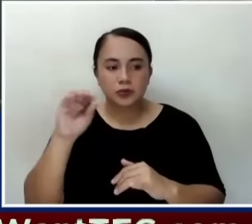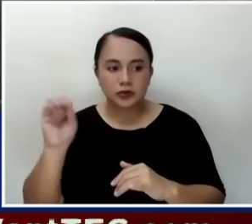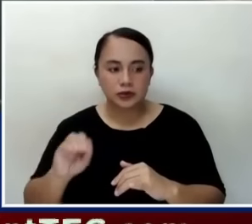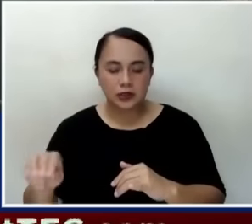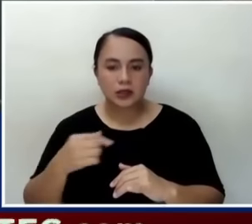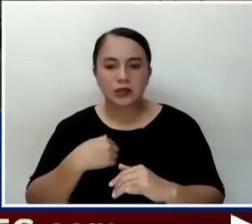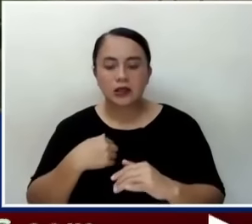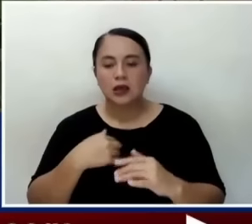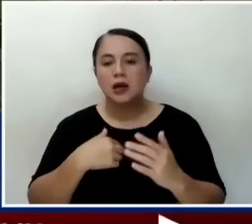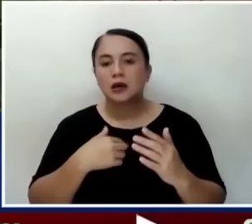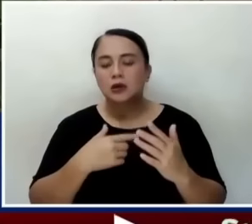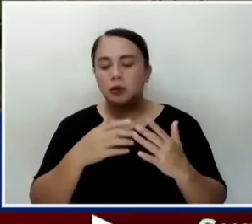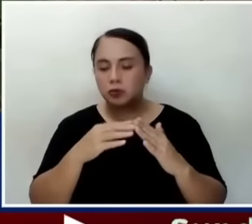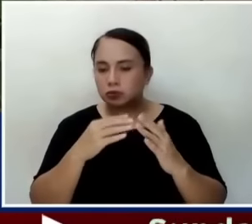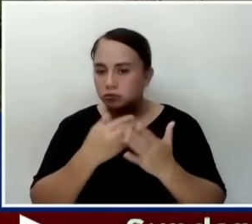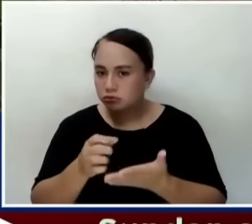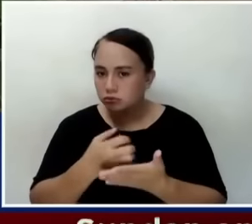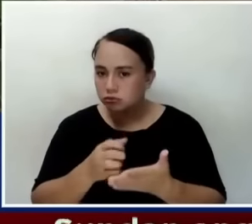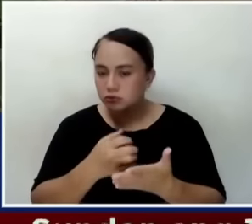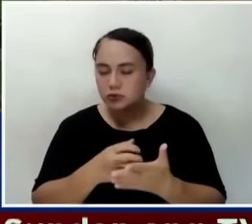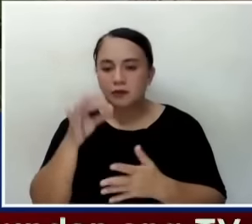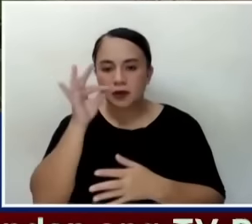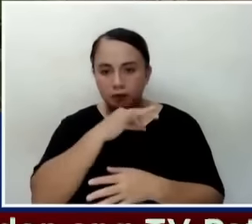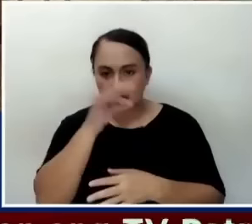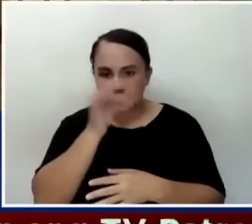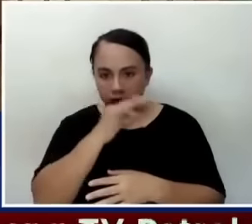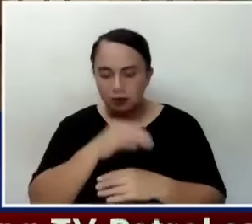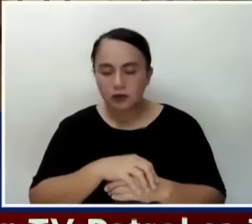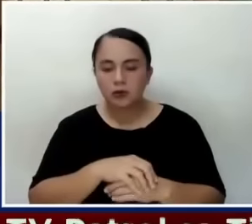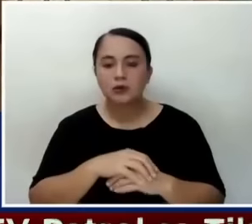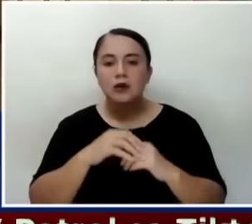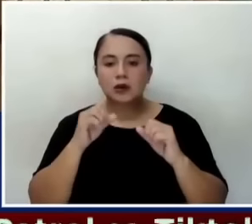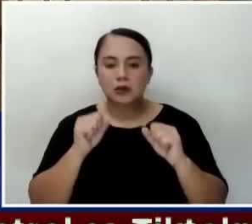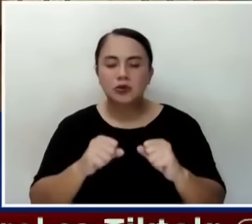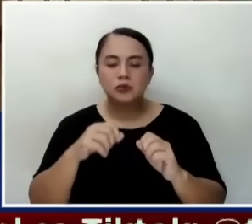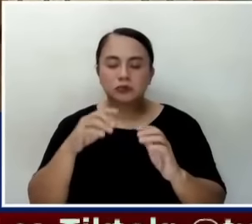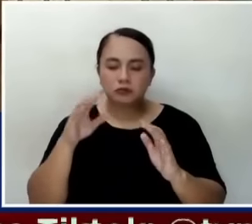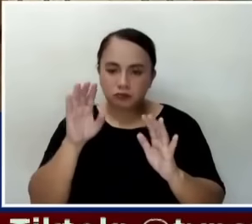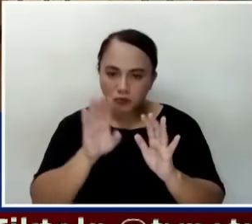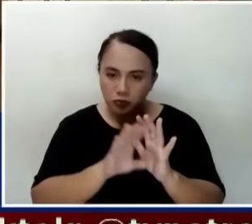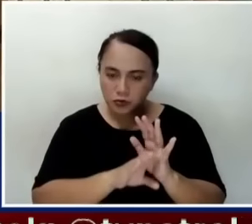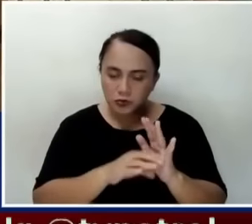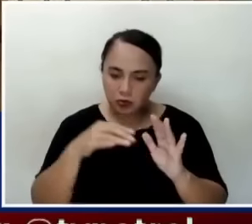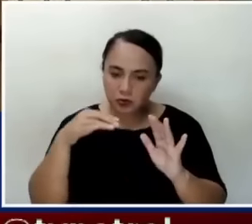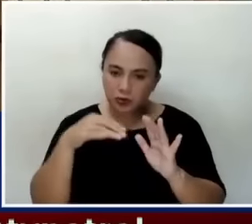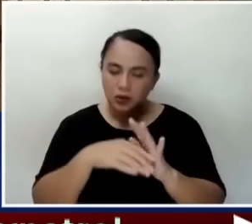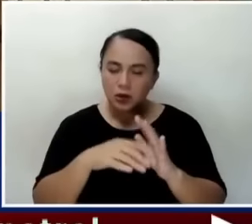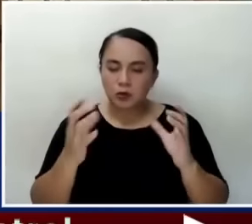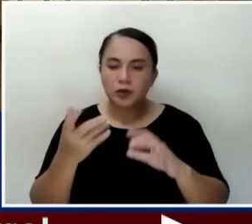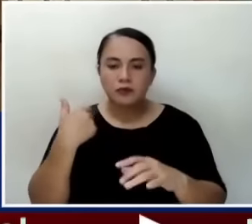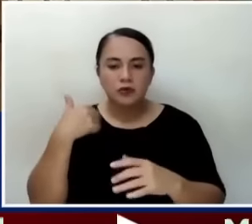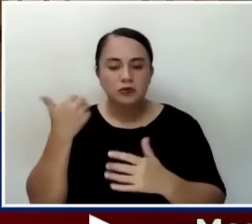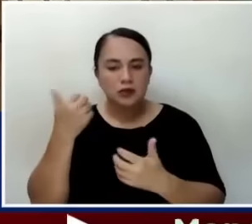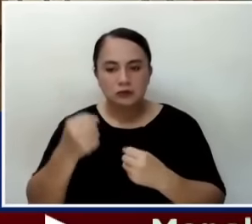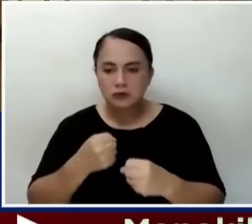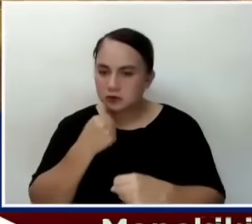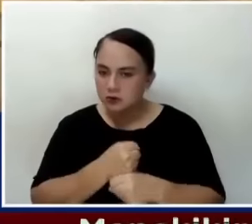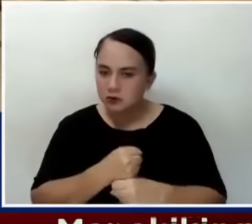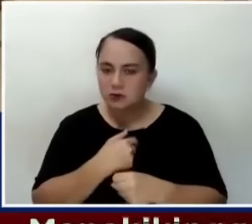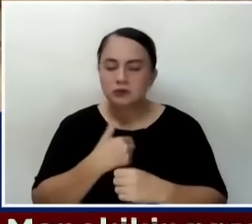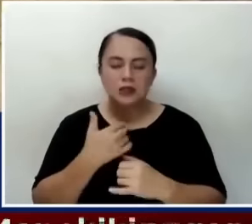household spending o paggastos ng mga Pilipino na siyang pinakamababa sa nakalipas na mahigit isang dekada. Anya, hindi